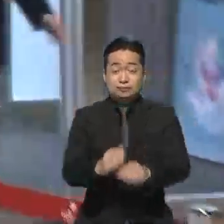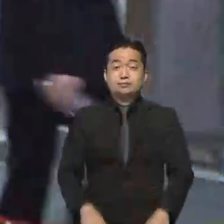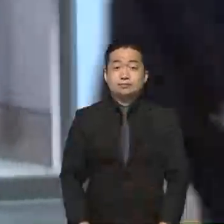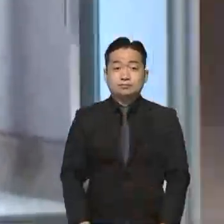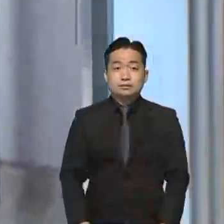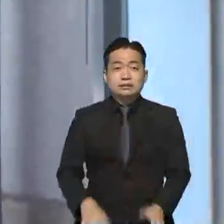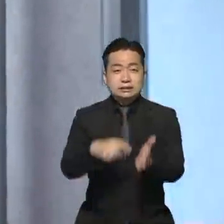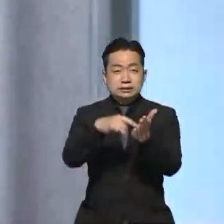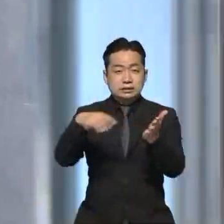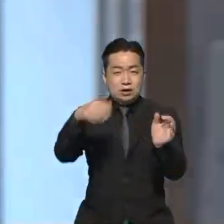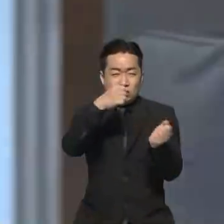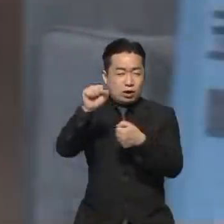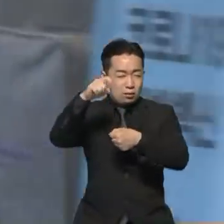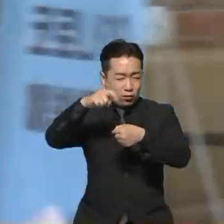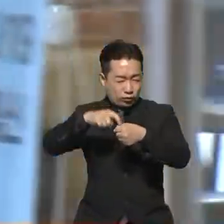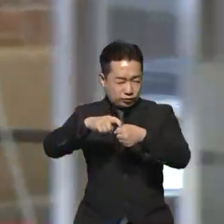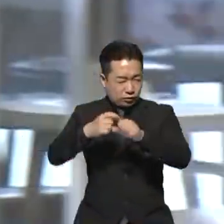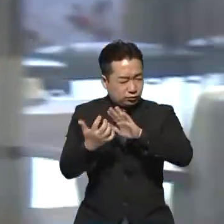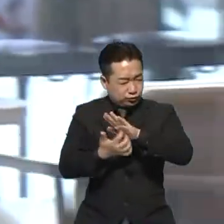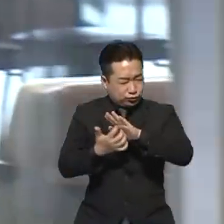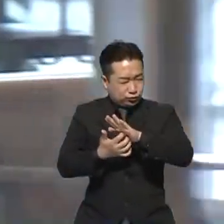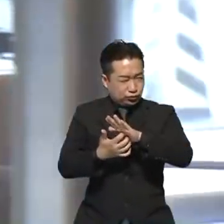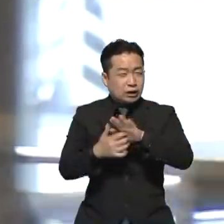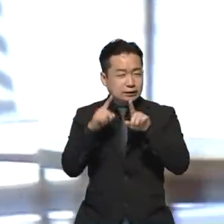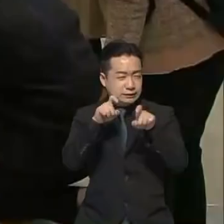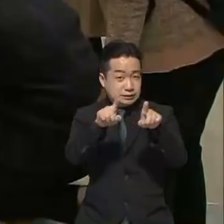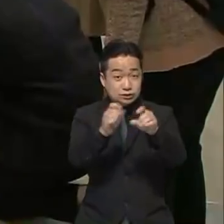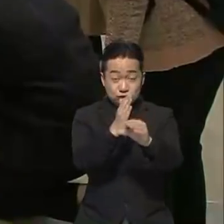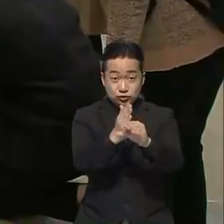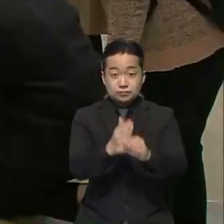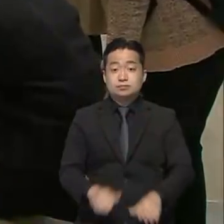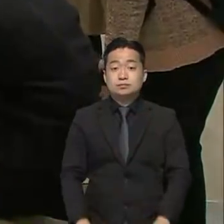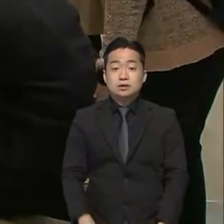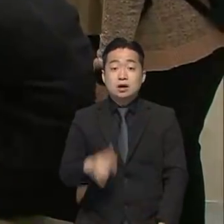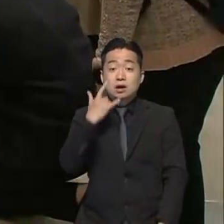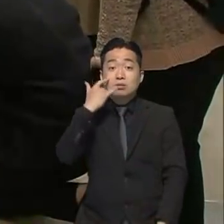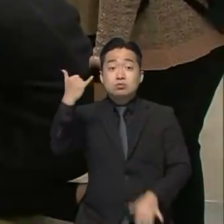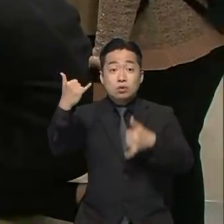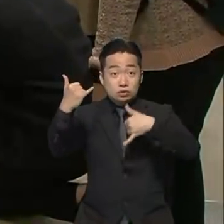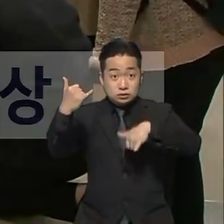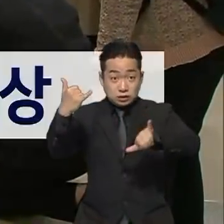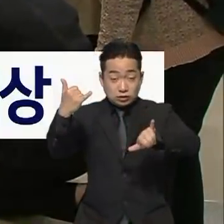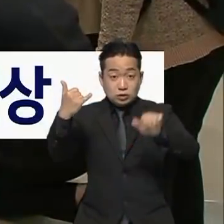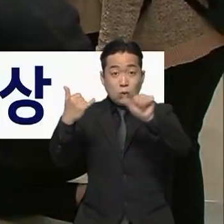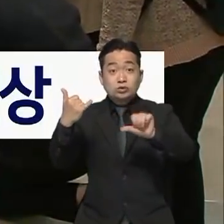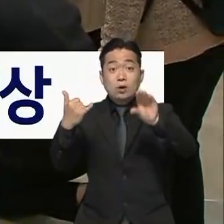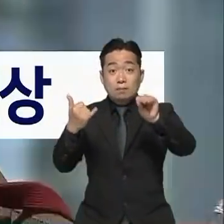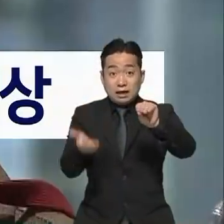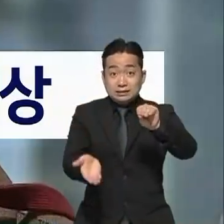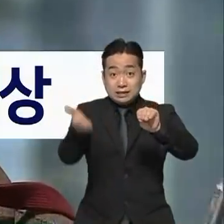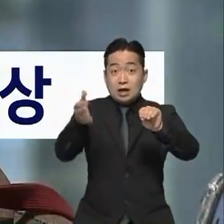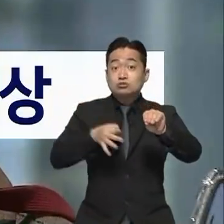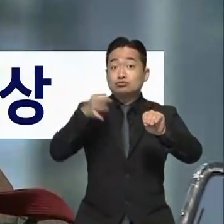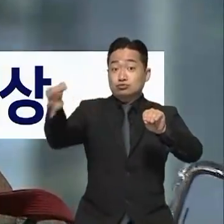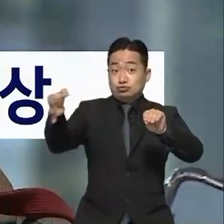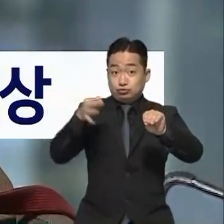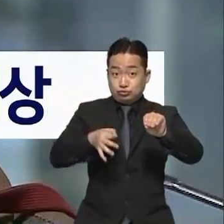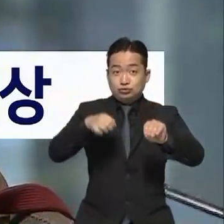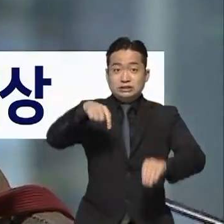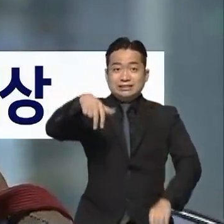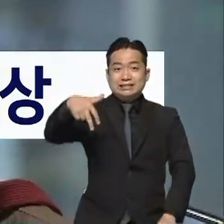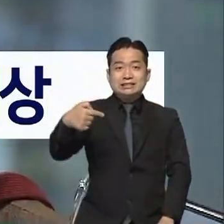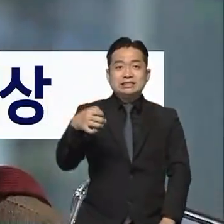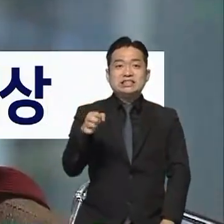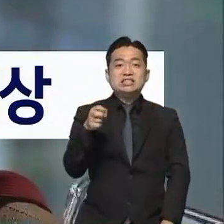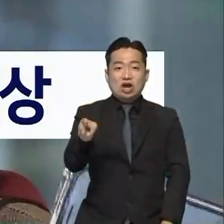하지만 세금 회피 목적 아니냐는 의혹이 제기되고 있습니다. 부모와 자녀 사이엔 5천만 원 이상 돈을 주고받으면 증여세를 내야